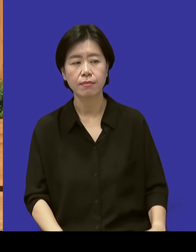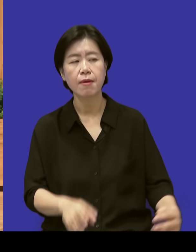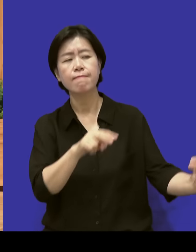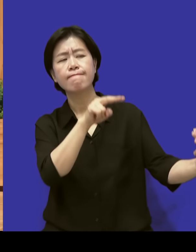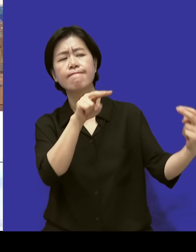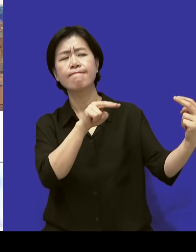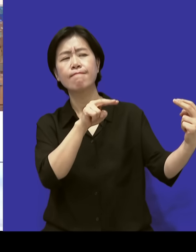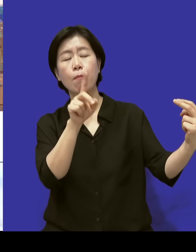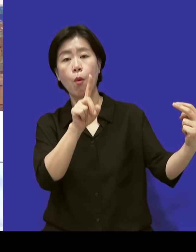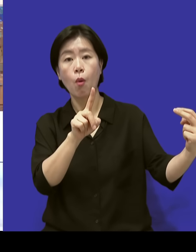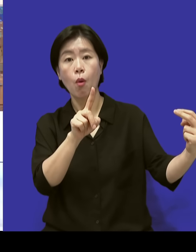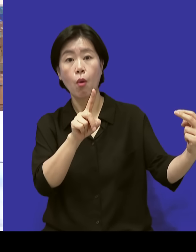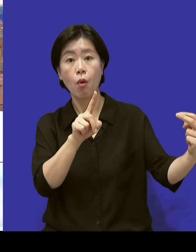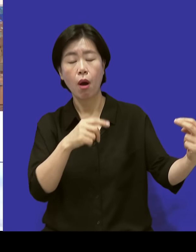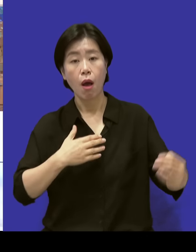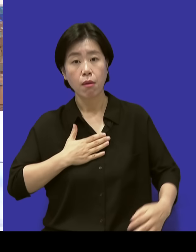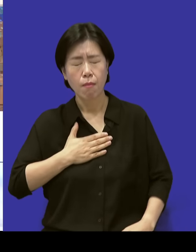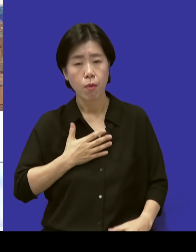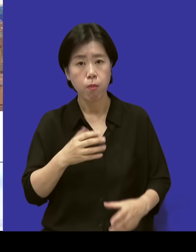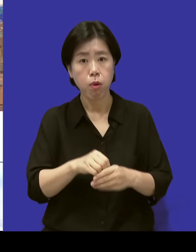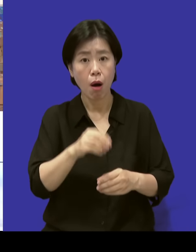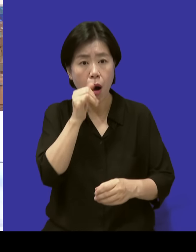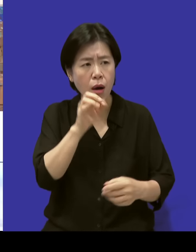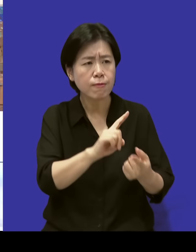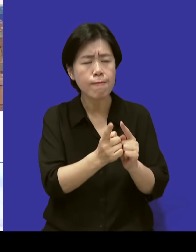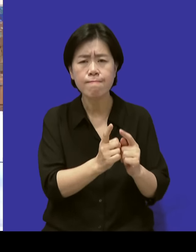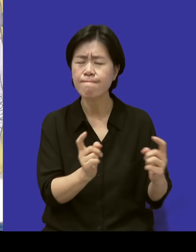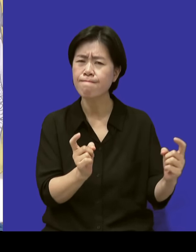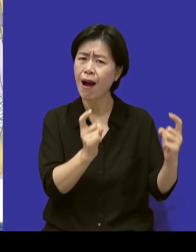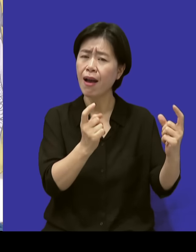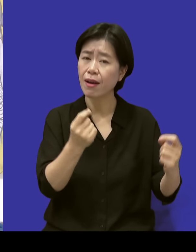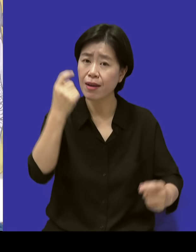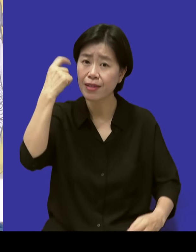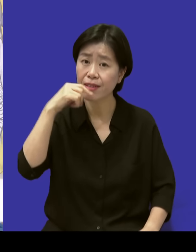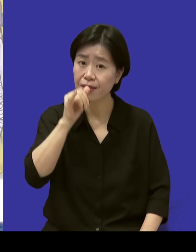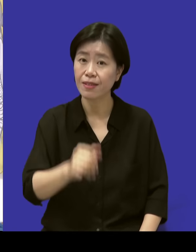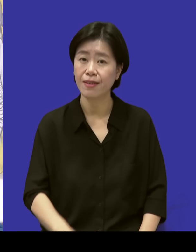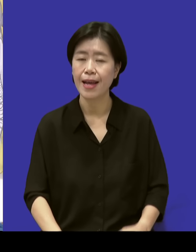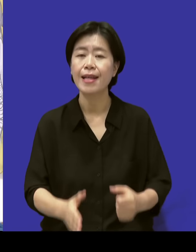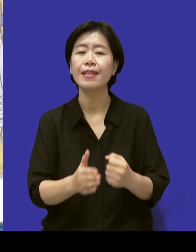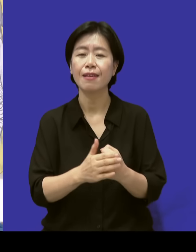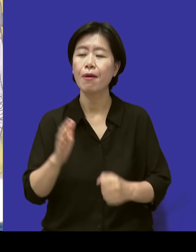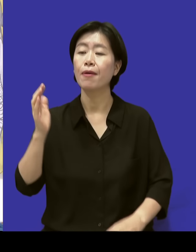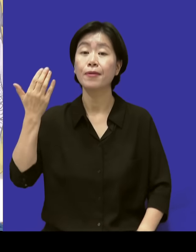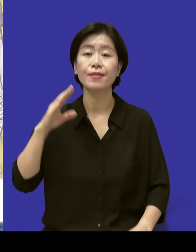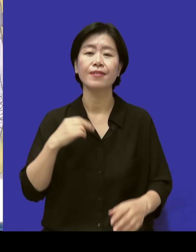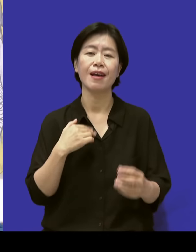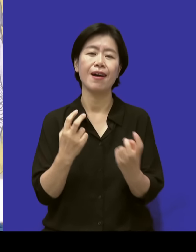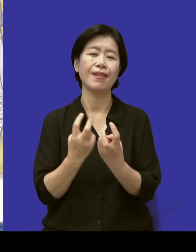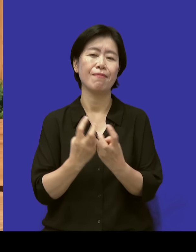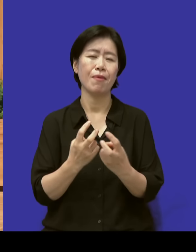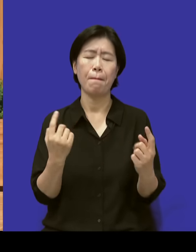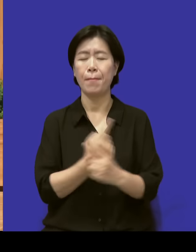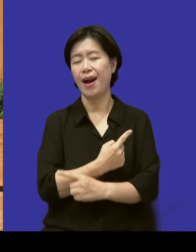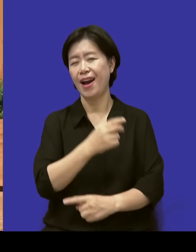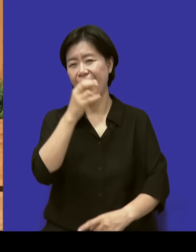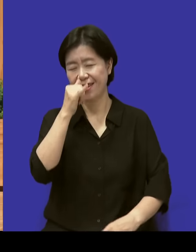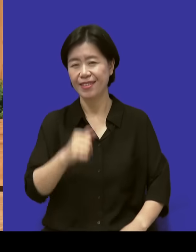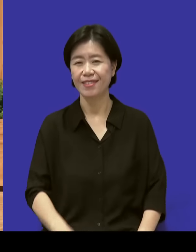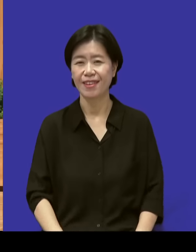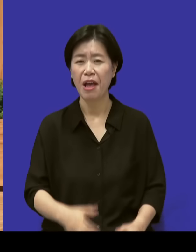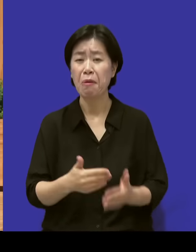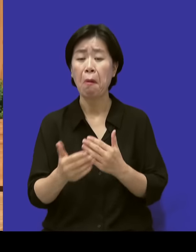막. 그러니까 감정이 대입도 되고 서로 힘들더라고요. 네. 그래서 요즘에는 이제 그 짬이 좀 생기니까 예,